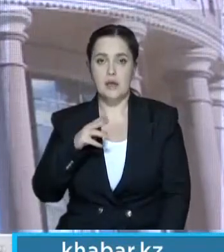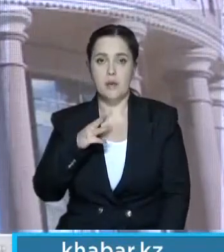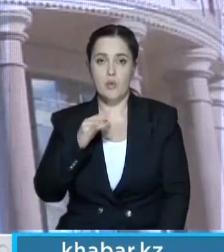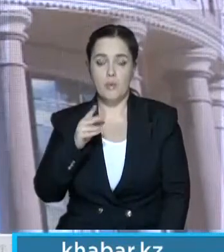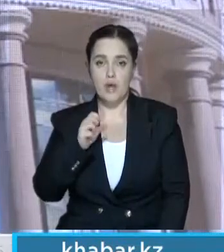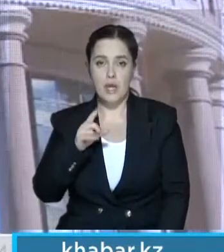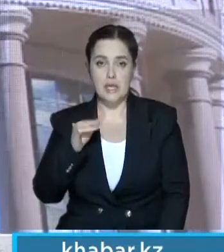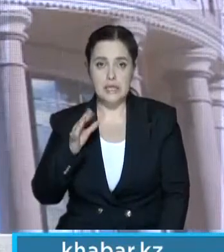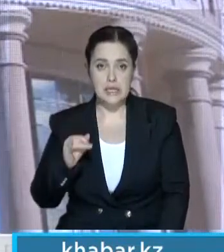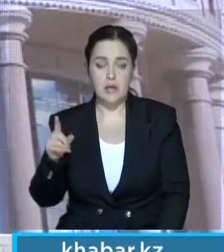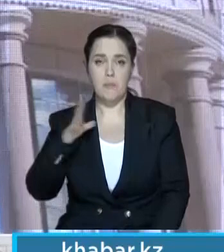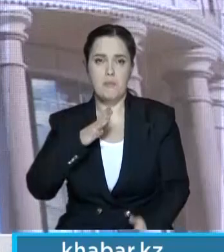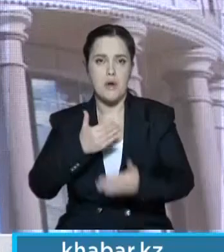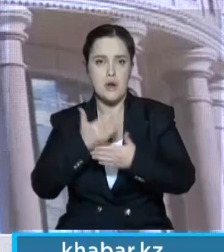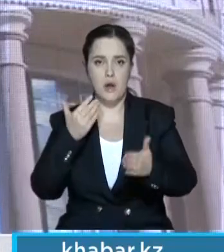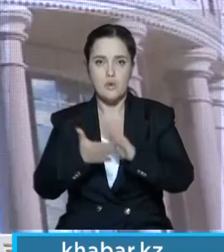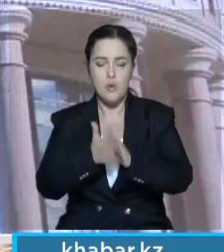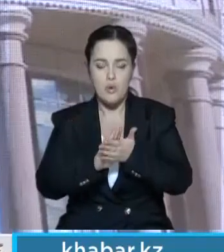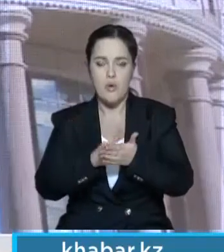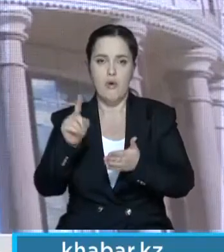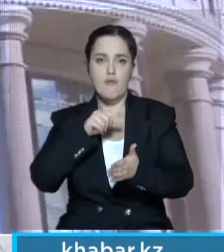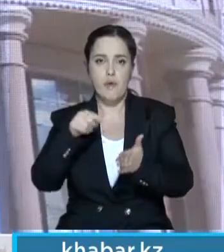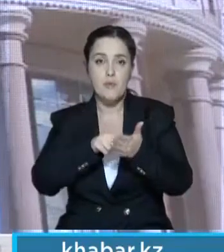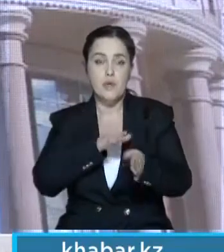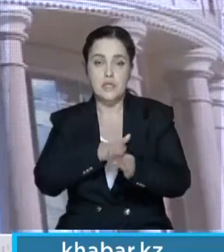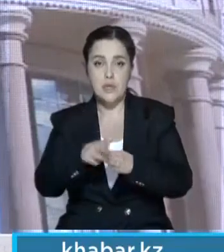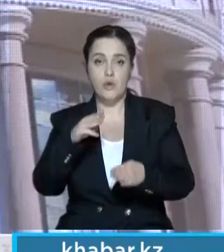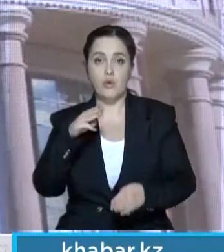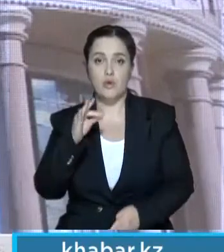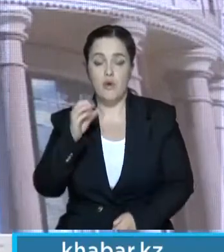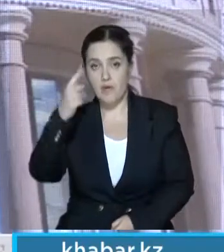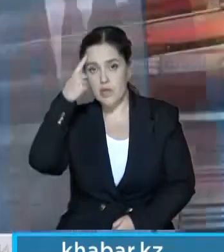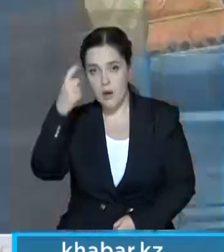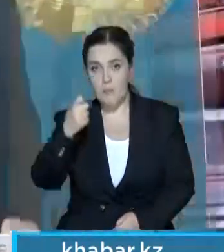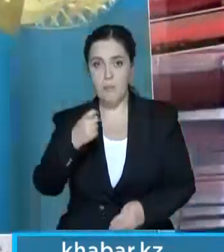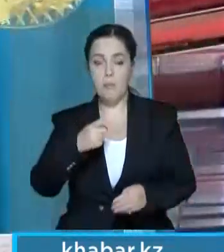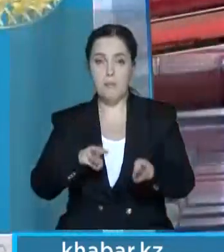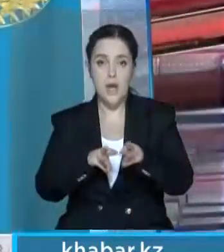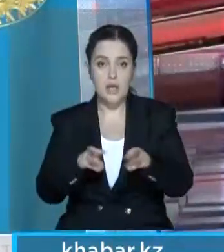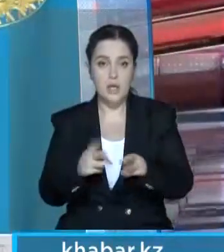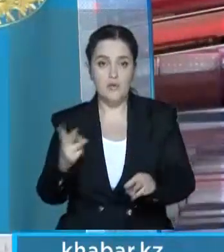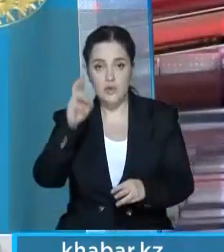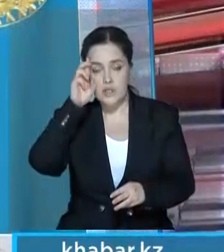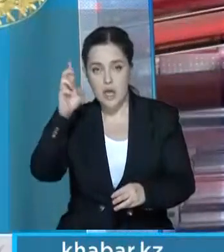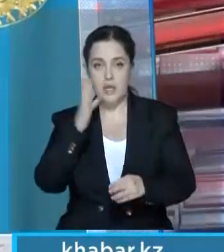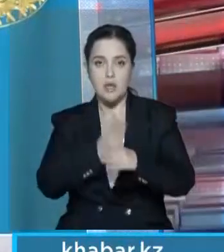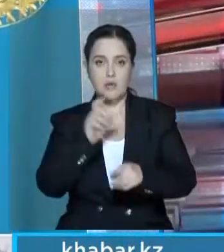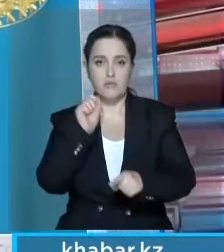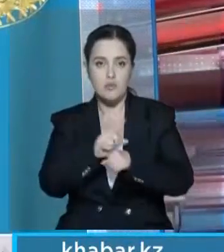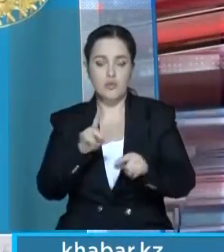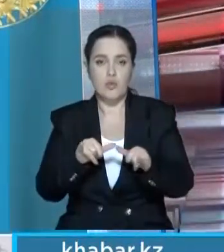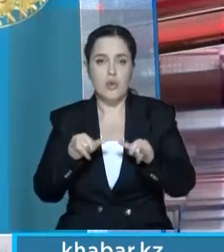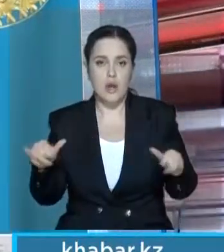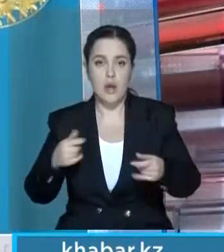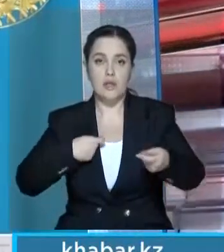вопросы реализации ранее достигнутых договоренностей. Касым-Жомарт Токаев напомнил, что перед правительствами двух стран поставлена задача по наращиванию